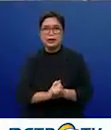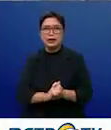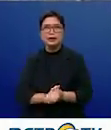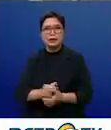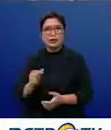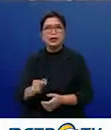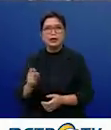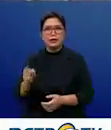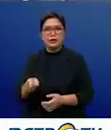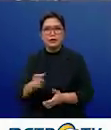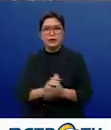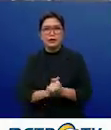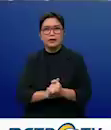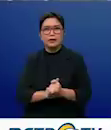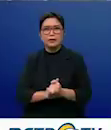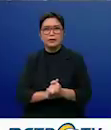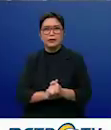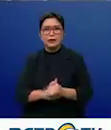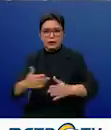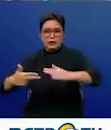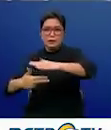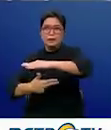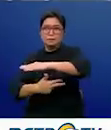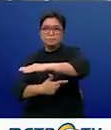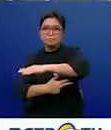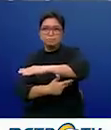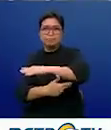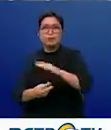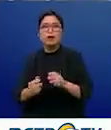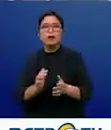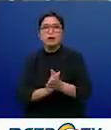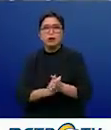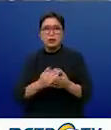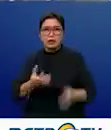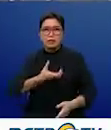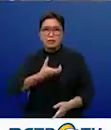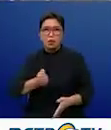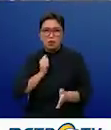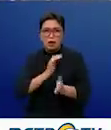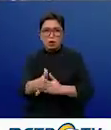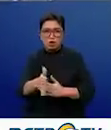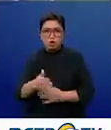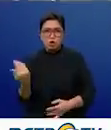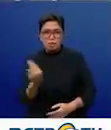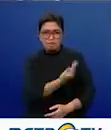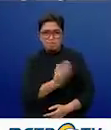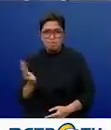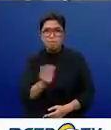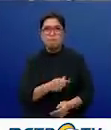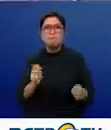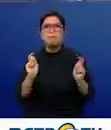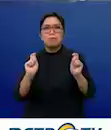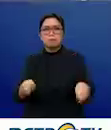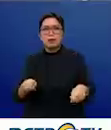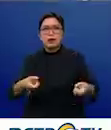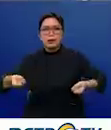Oriented Development. Artinya setiap pengguna MRT yang mau melanjutkan perjalanan dapat menggunakan Transjakarta,